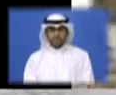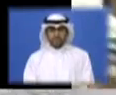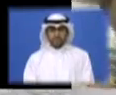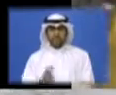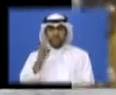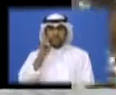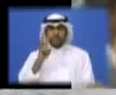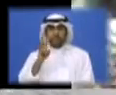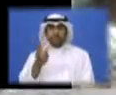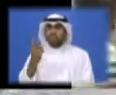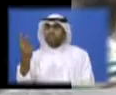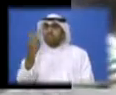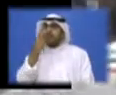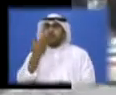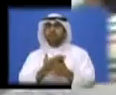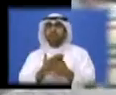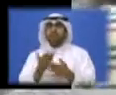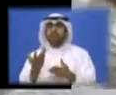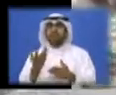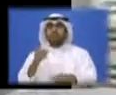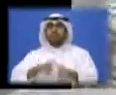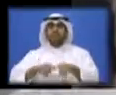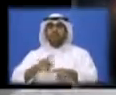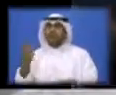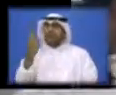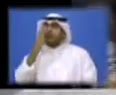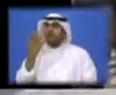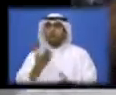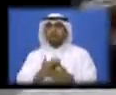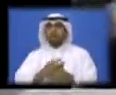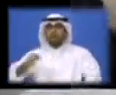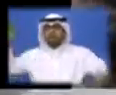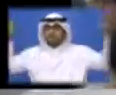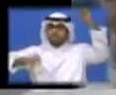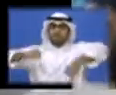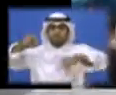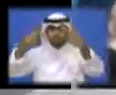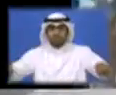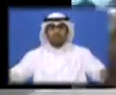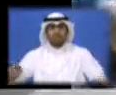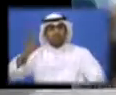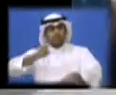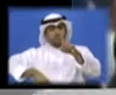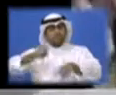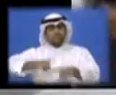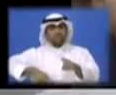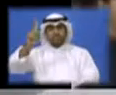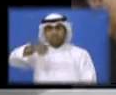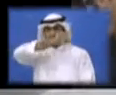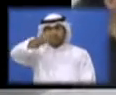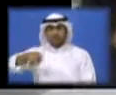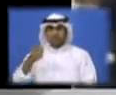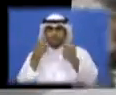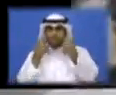انت ليش تخز؟ اشتبي. هذه هي البداية التي تليها مواقف متعددة وأشكال وأنواع